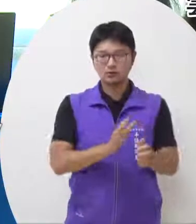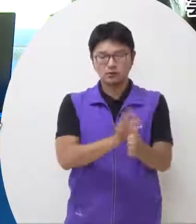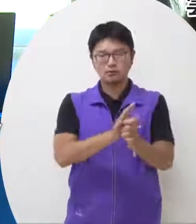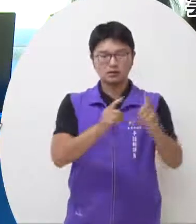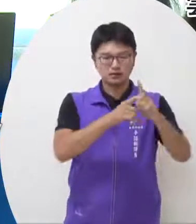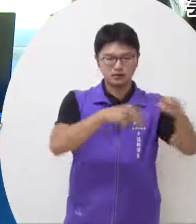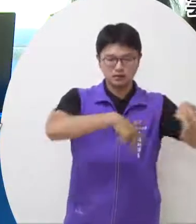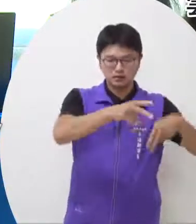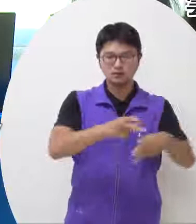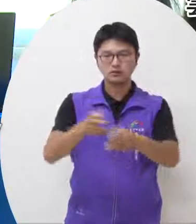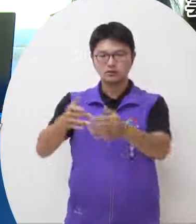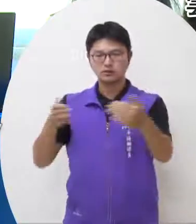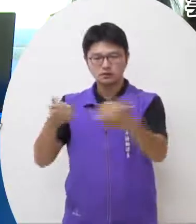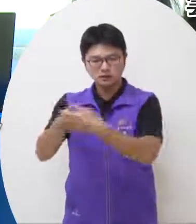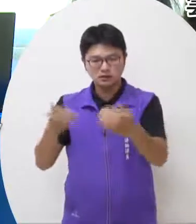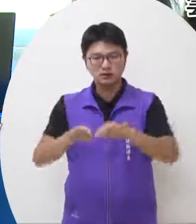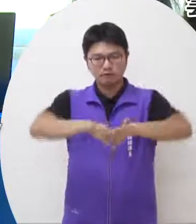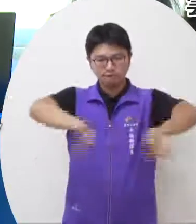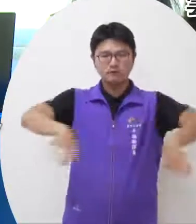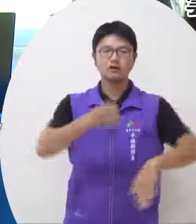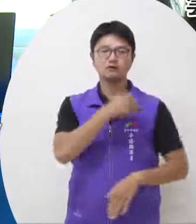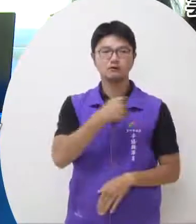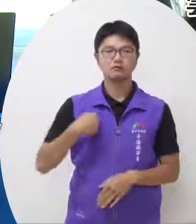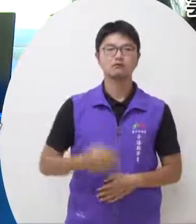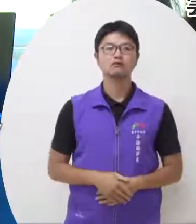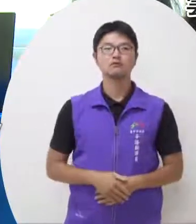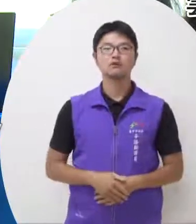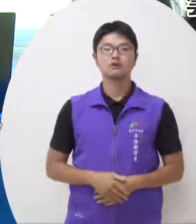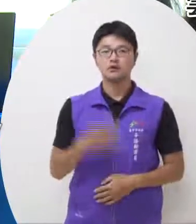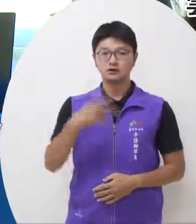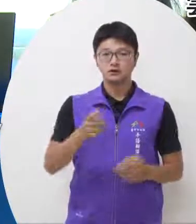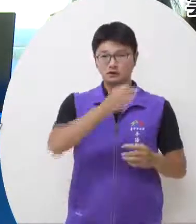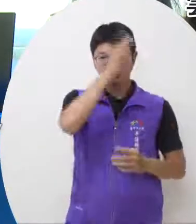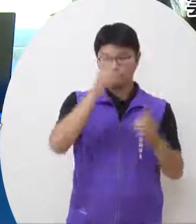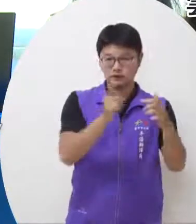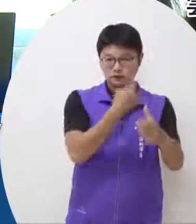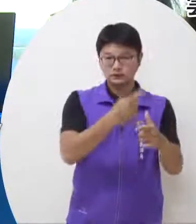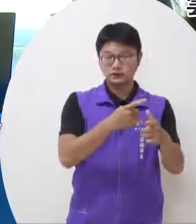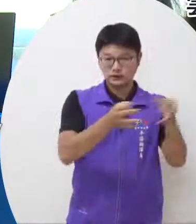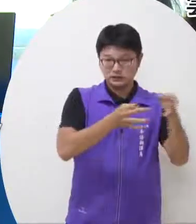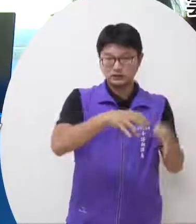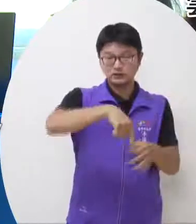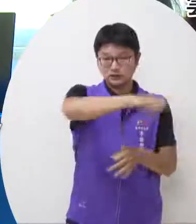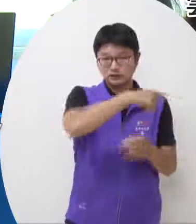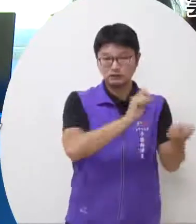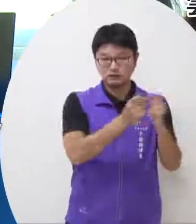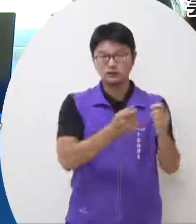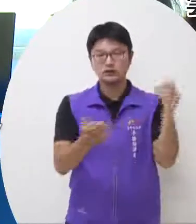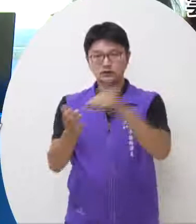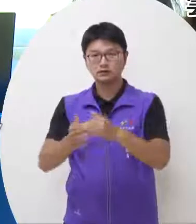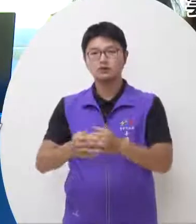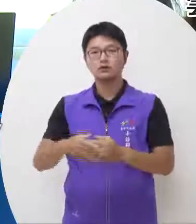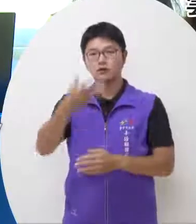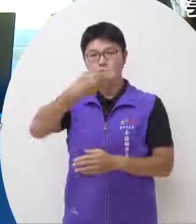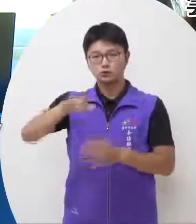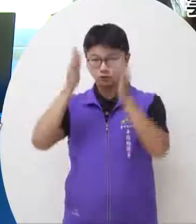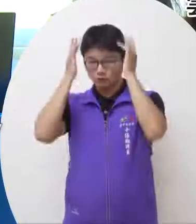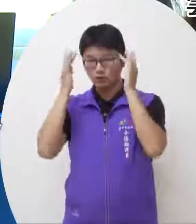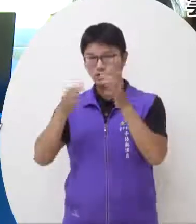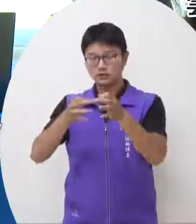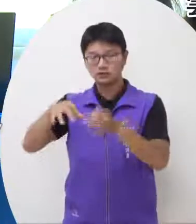的一个 打通让逢甲商圈到水南园区只要缩短到2分钟这个真的很惊